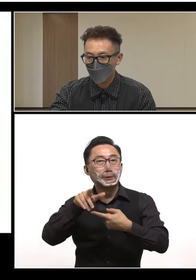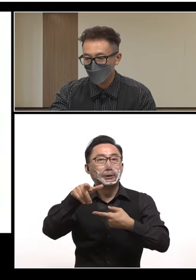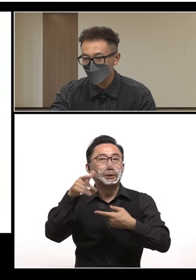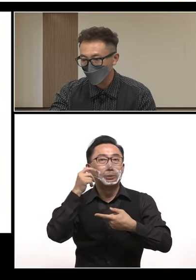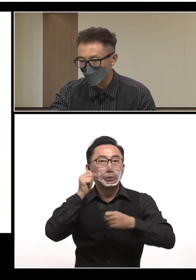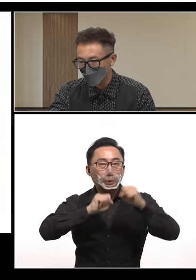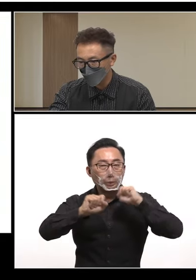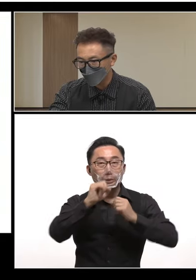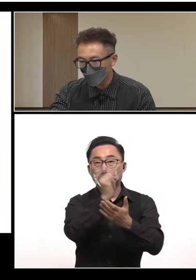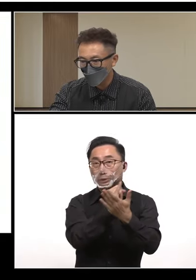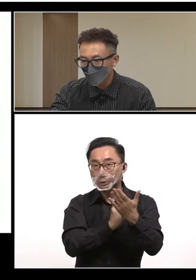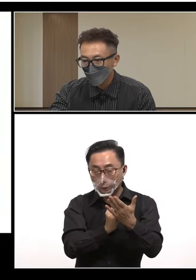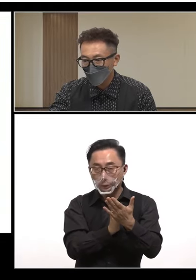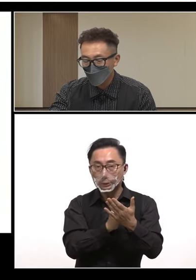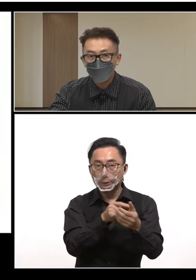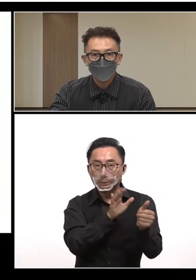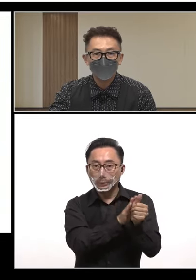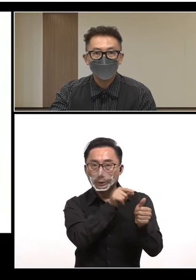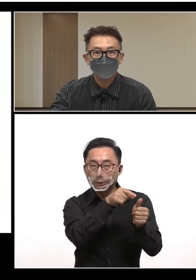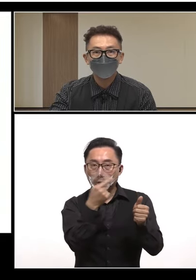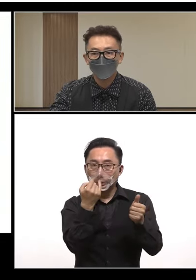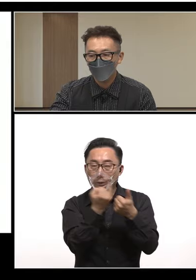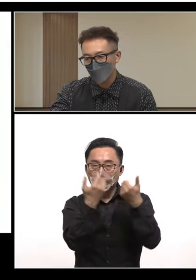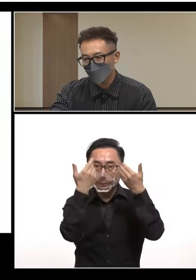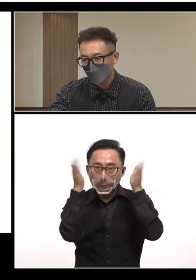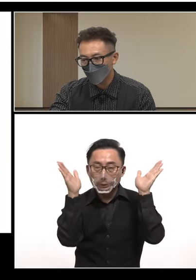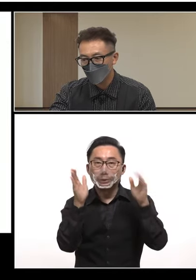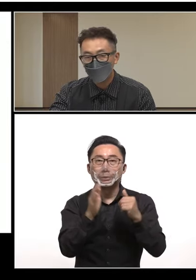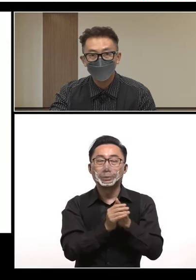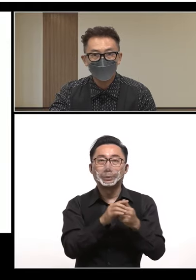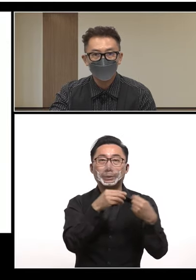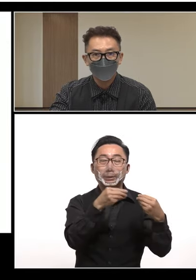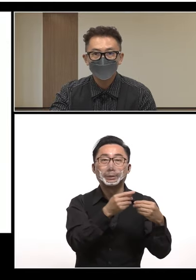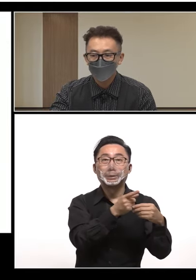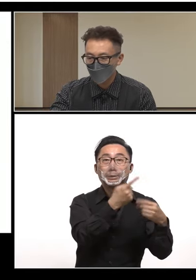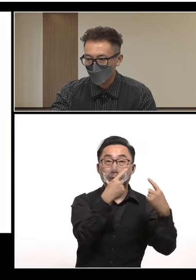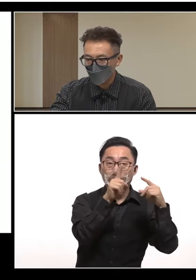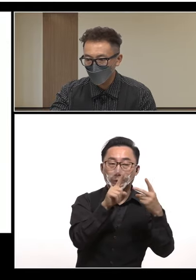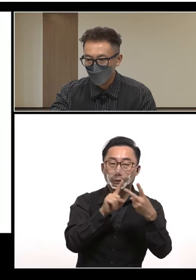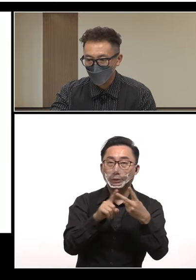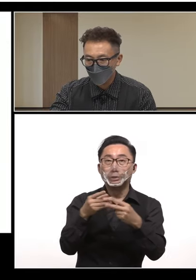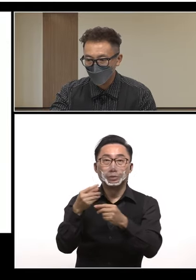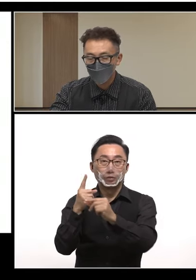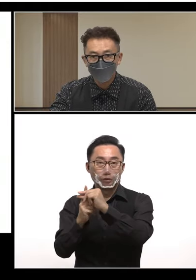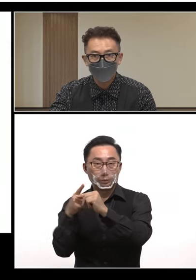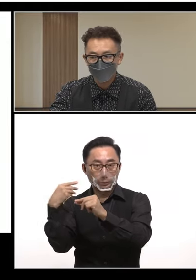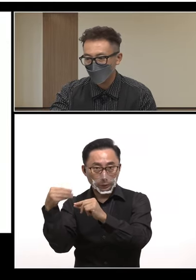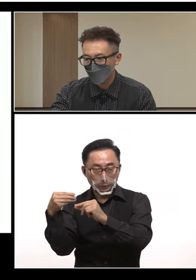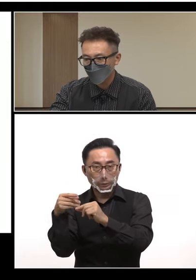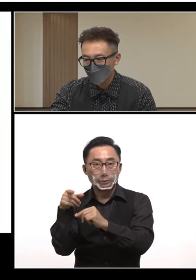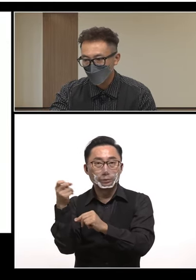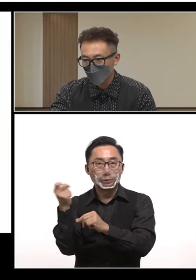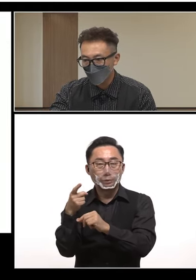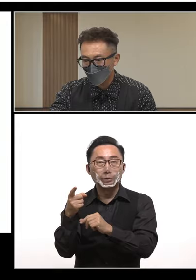嘅藝術嘅活動等等啦。係啦，咁其實我除咗教音樂啦，我仲會教中文啦，嚇。咁啊，會有啲其他學習經歷